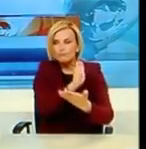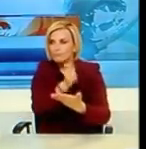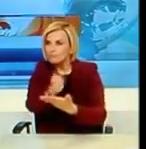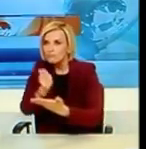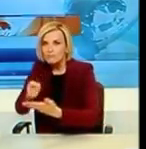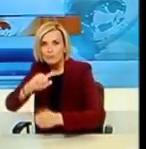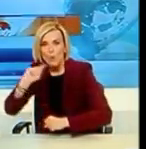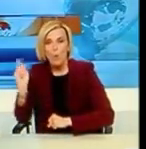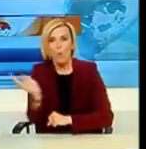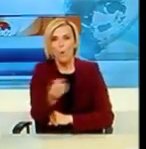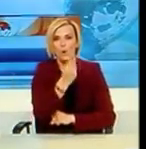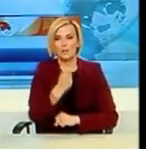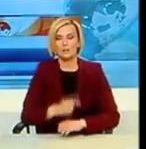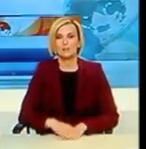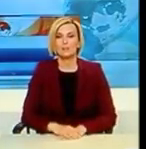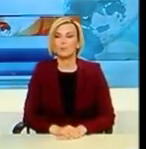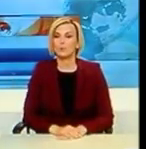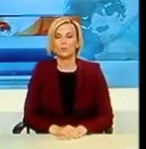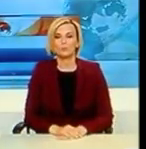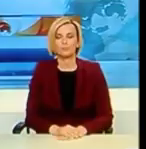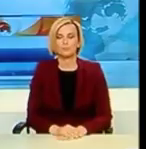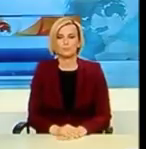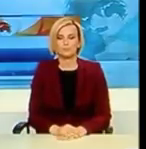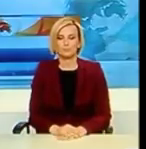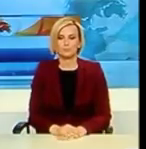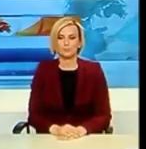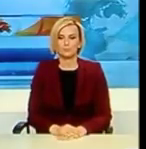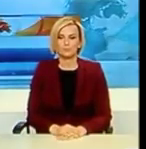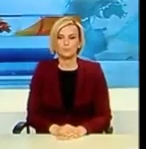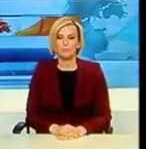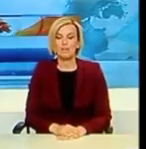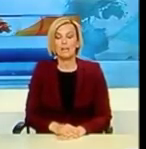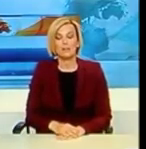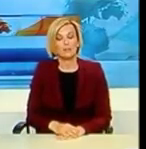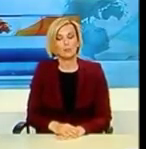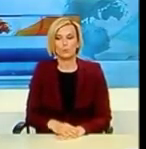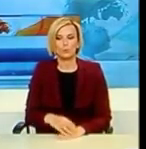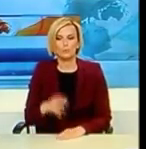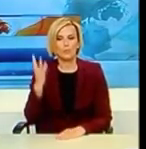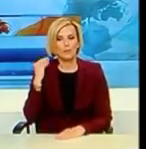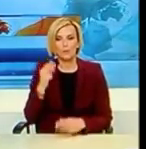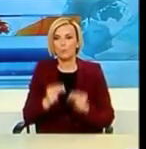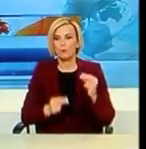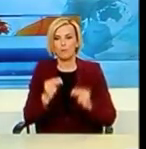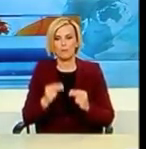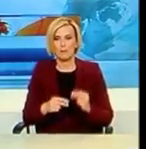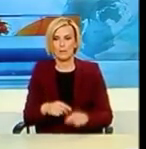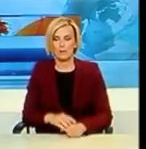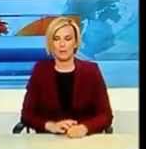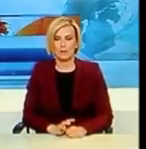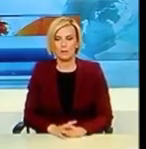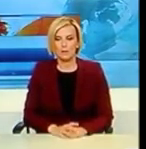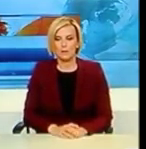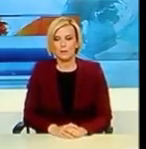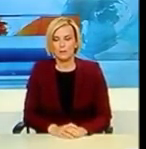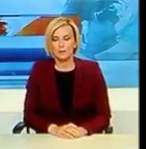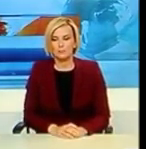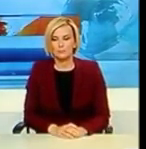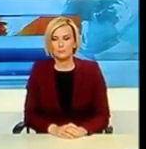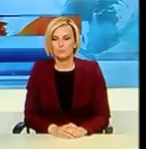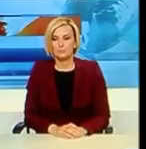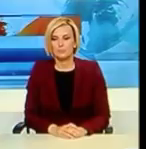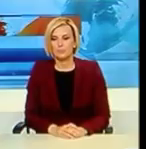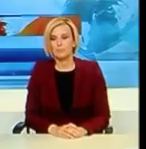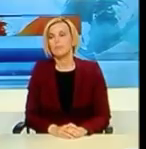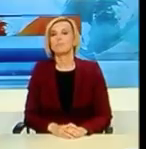του ΕΣΠΑ. Μιλώ δηλαδή για περίπου 10 δις χωρίς τις προβλέψεις για την παροχή πρόσθετης ρευστότητας στις επιχειρήσεις